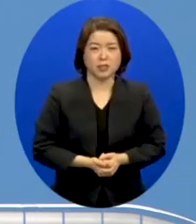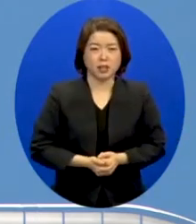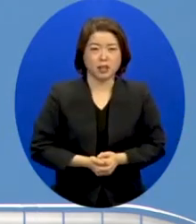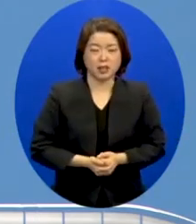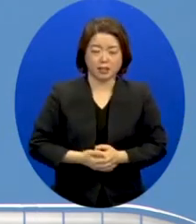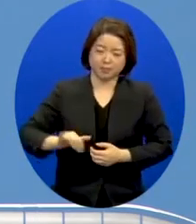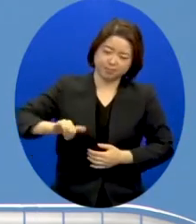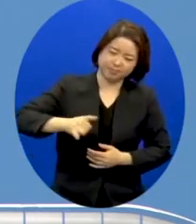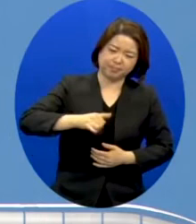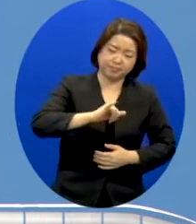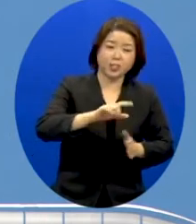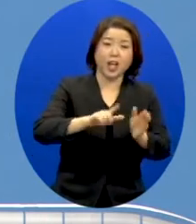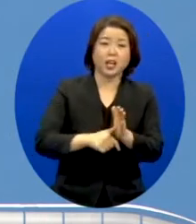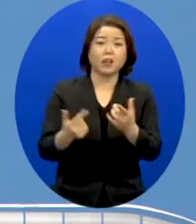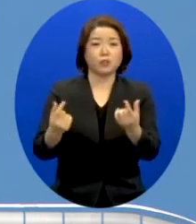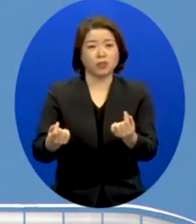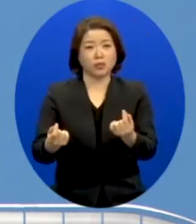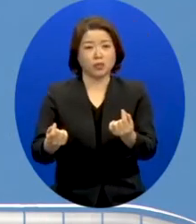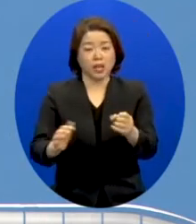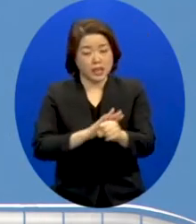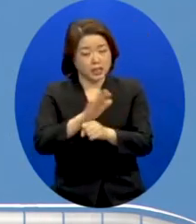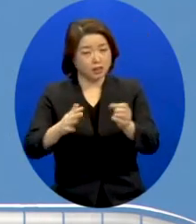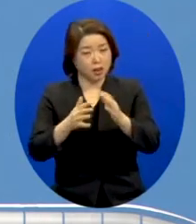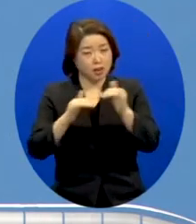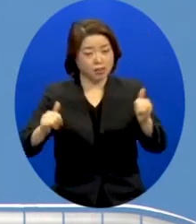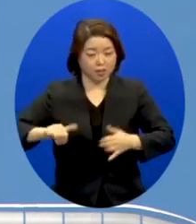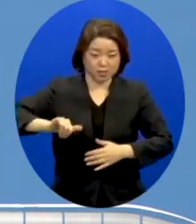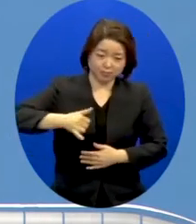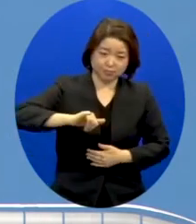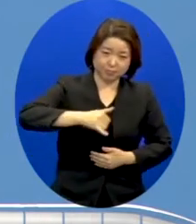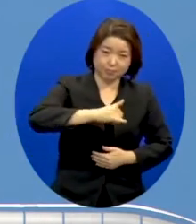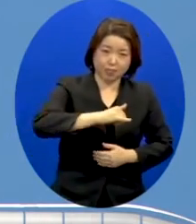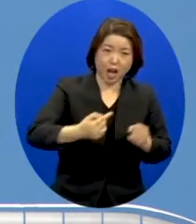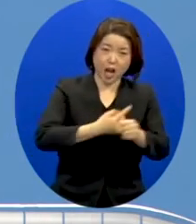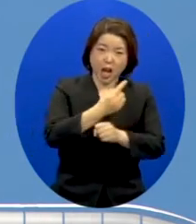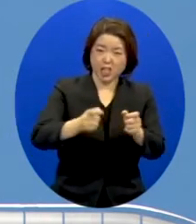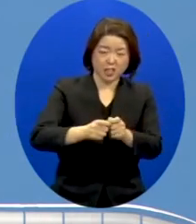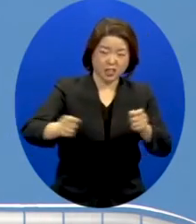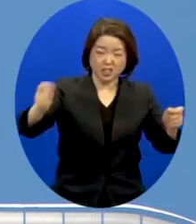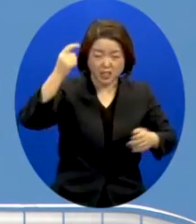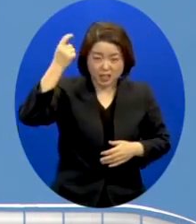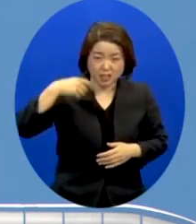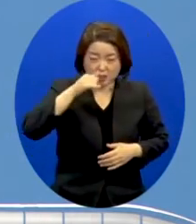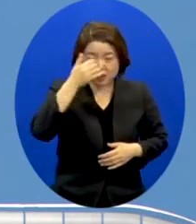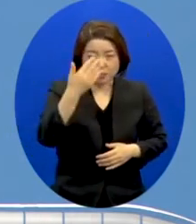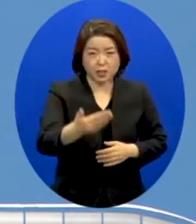시간이에요 사랑하는 사람하고 데이터 시간이 1시간 이어 찍 입니까